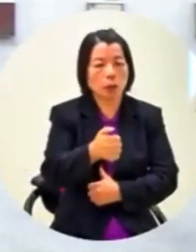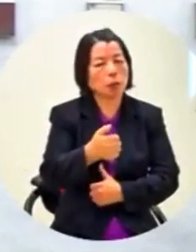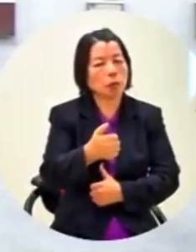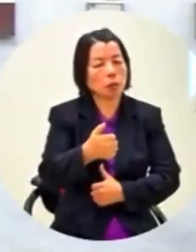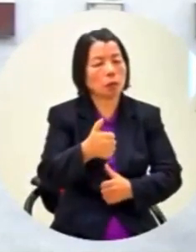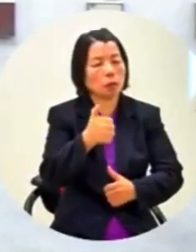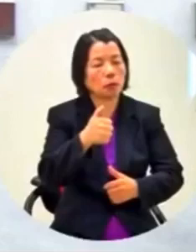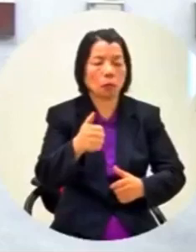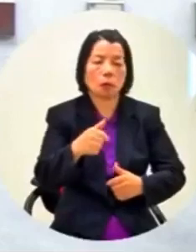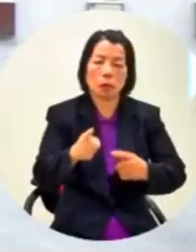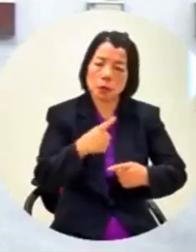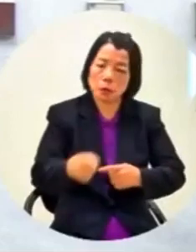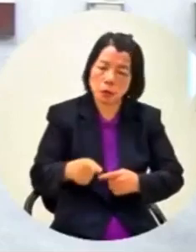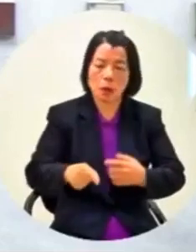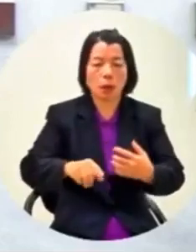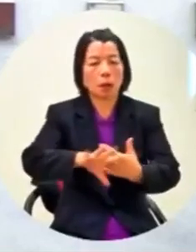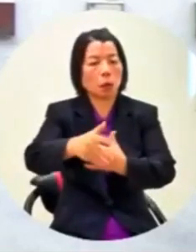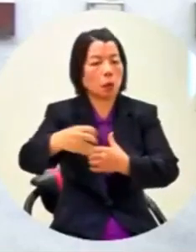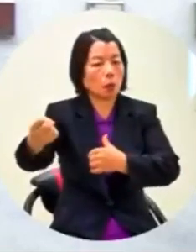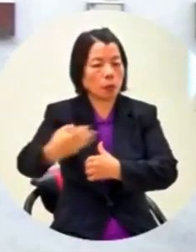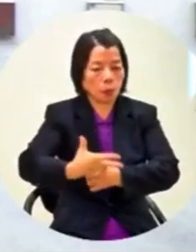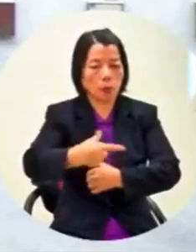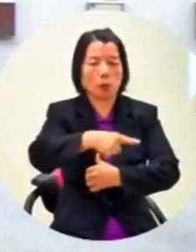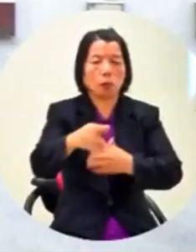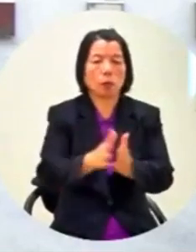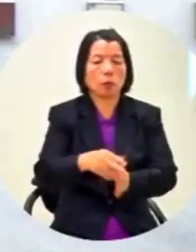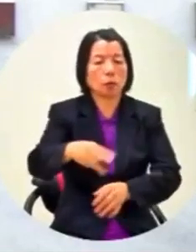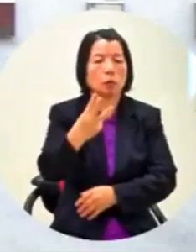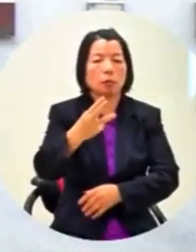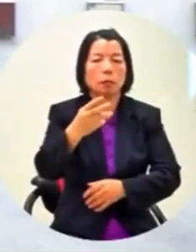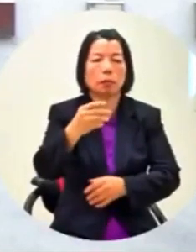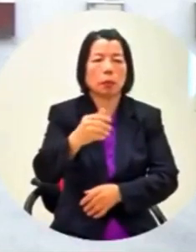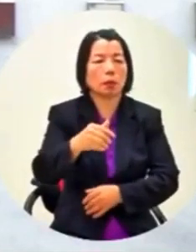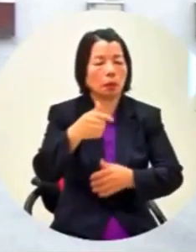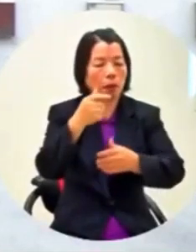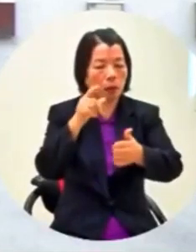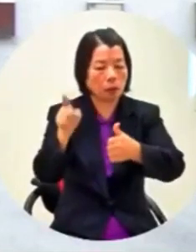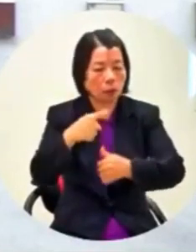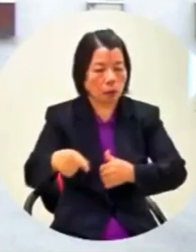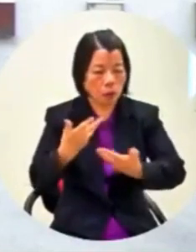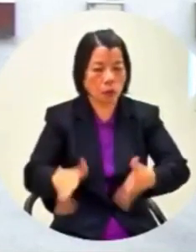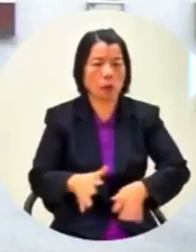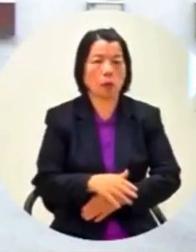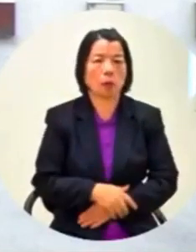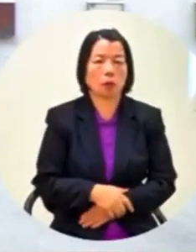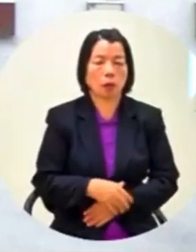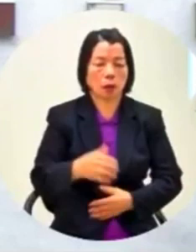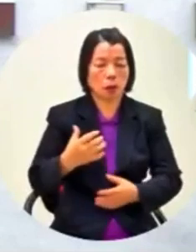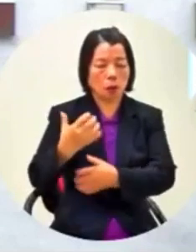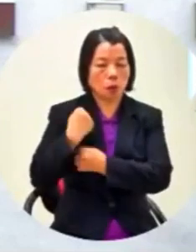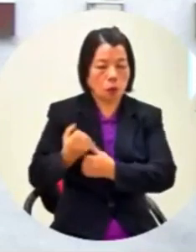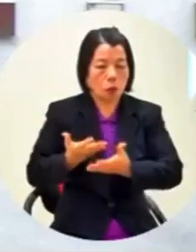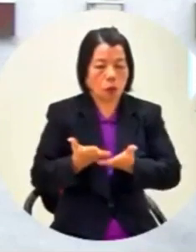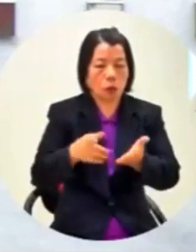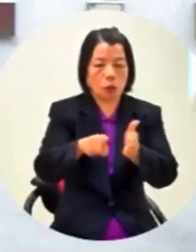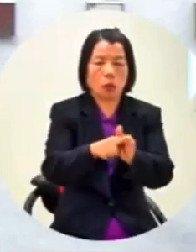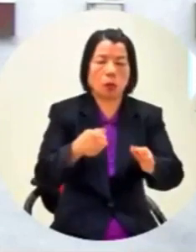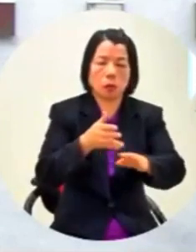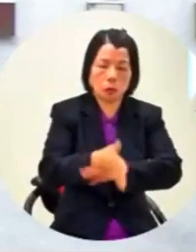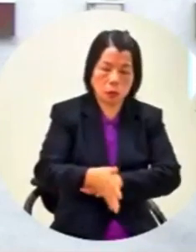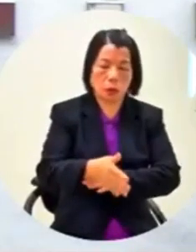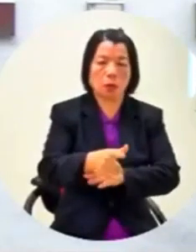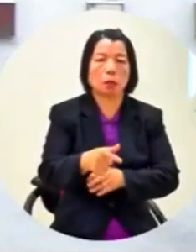381例，含敦睦舰队35例，高雄市境外移